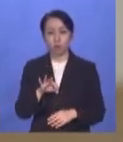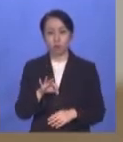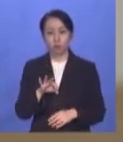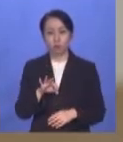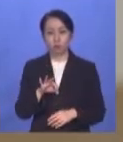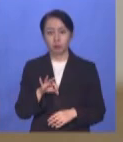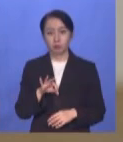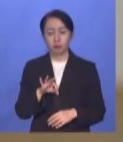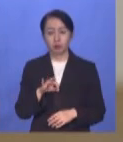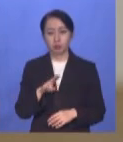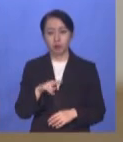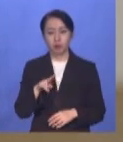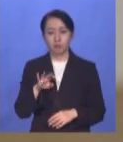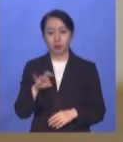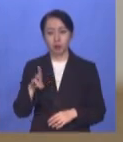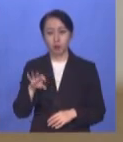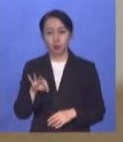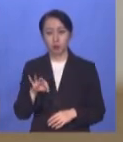кеглинг квадро,